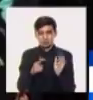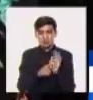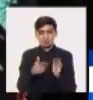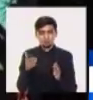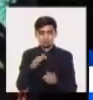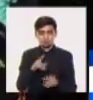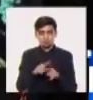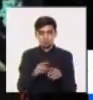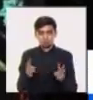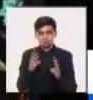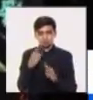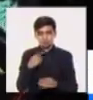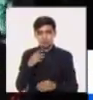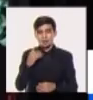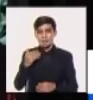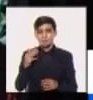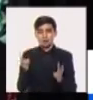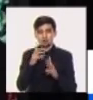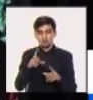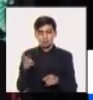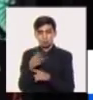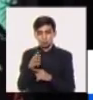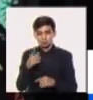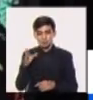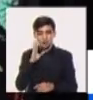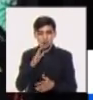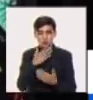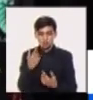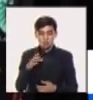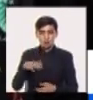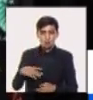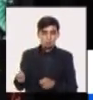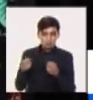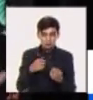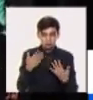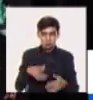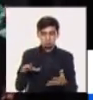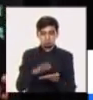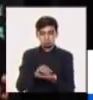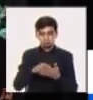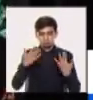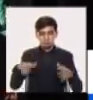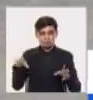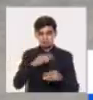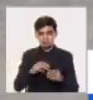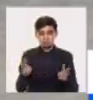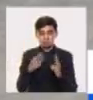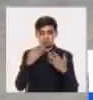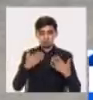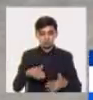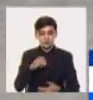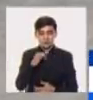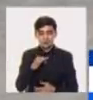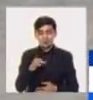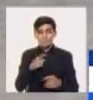ашынады. Пожарныйдың я суы жоқ әкелген. Кейін әкелді, кейін әкелгенмен не керегі бар? Бәрі жанып болғаннан кейін келді.